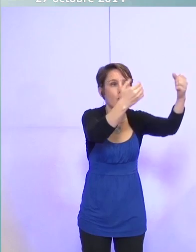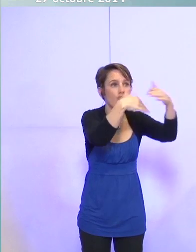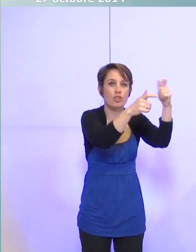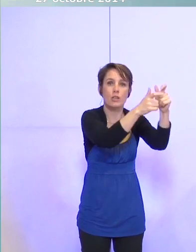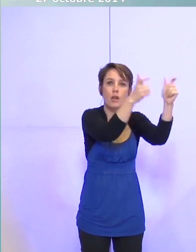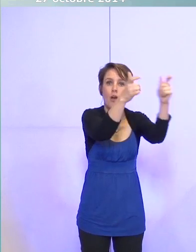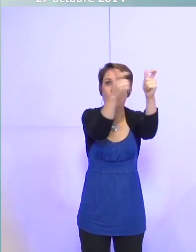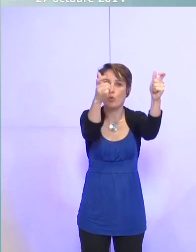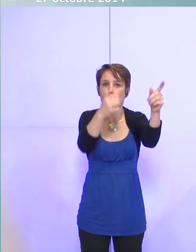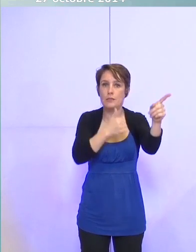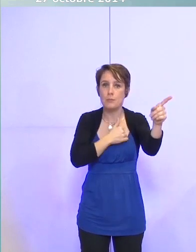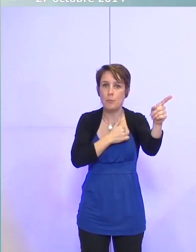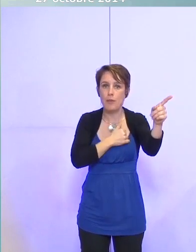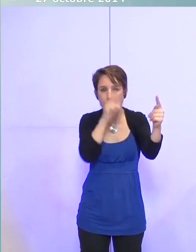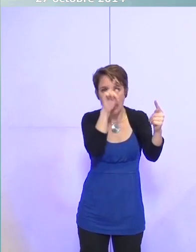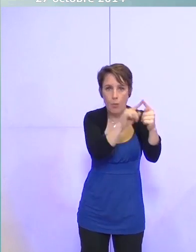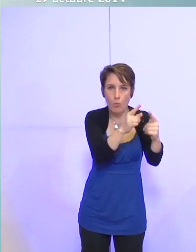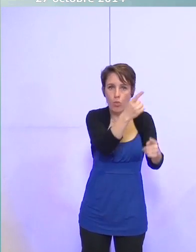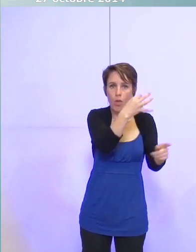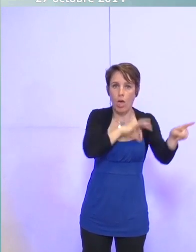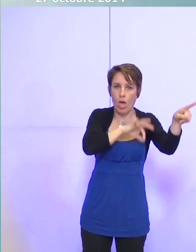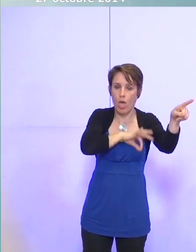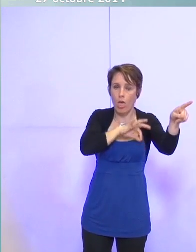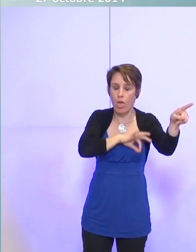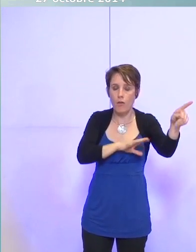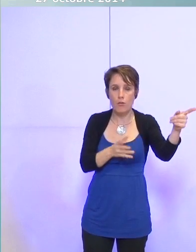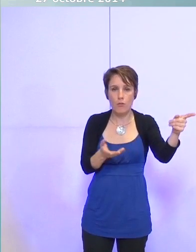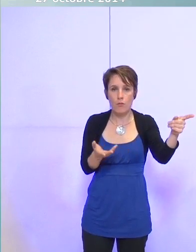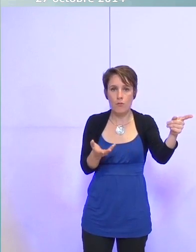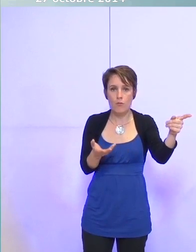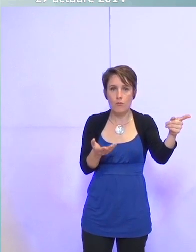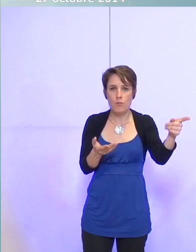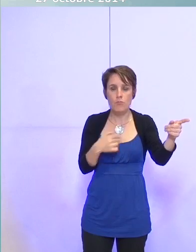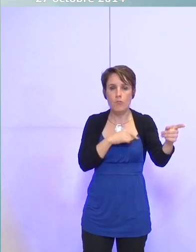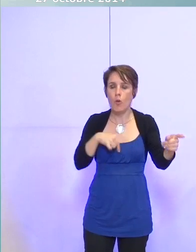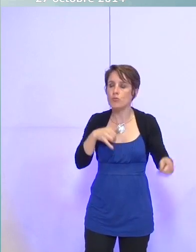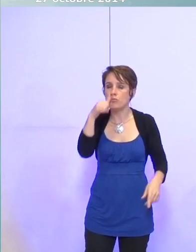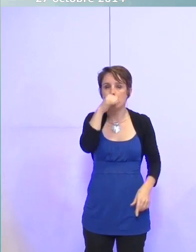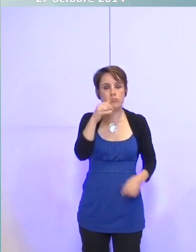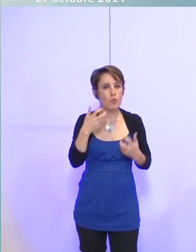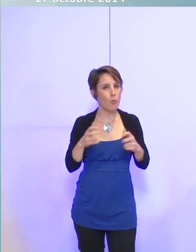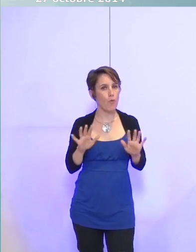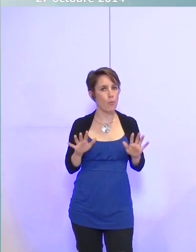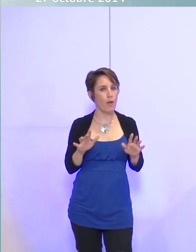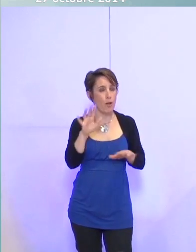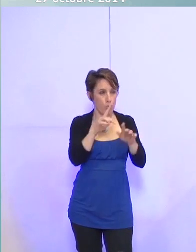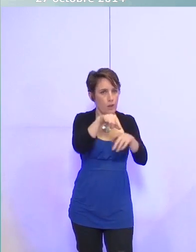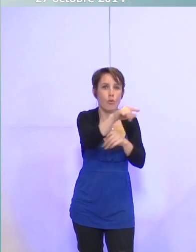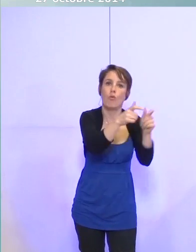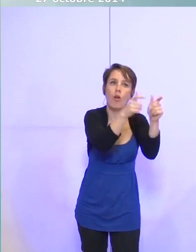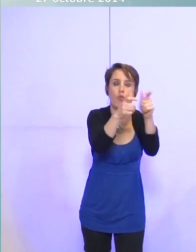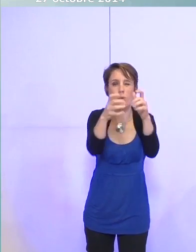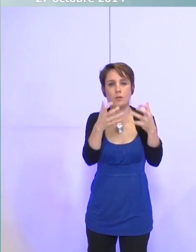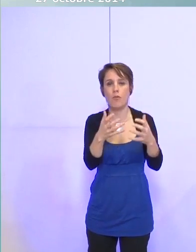sociétés à but lucratif, dans un souci qui ne serait pas forcément celui d'une politique publique et du service